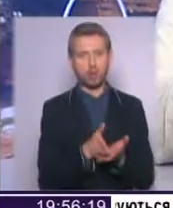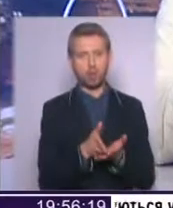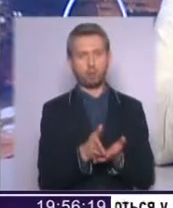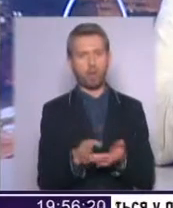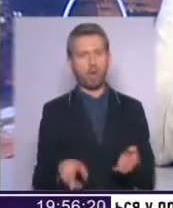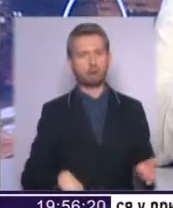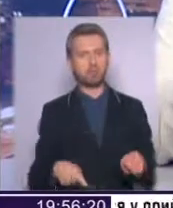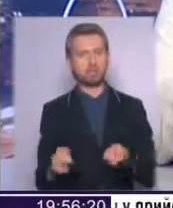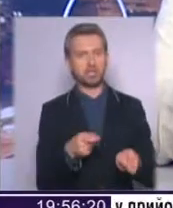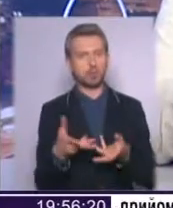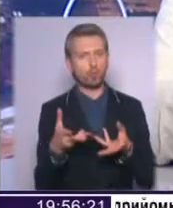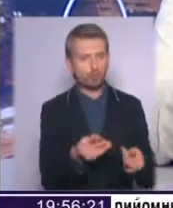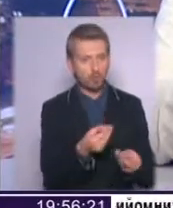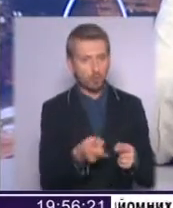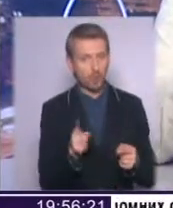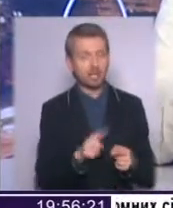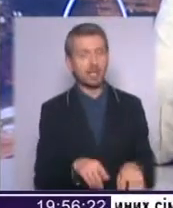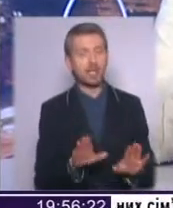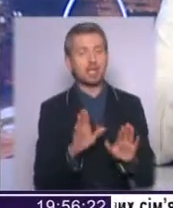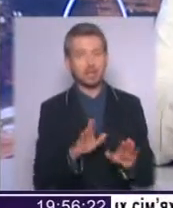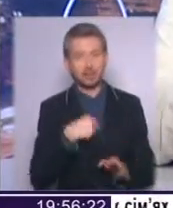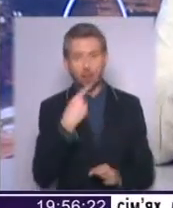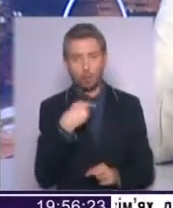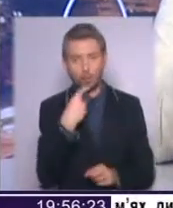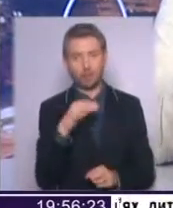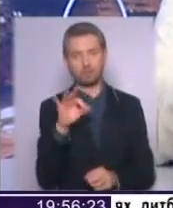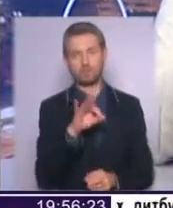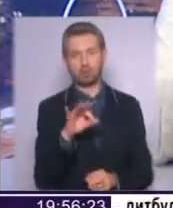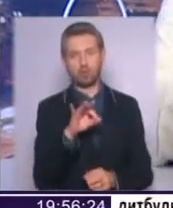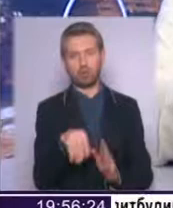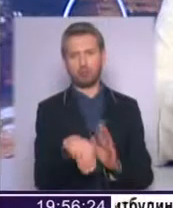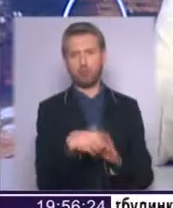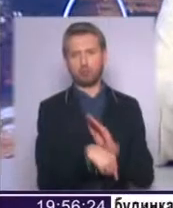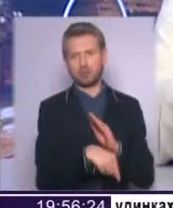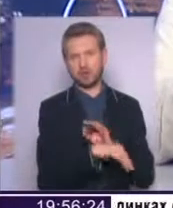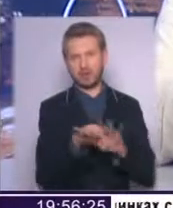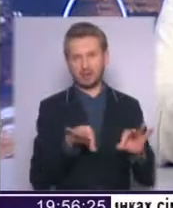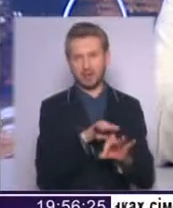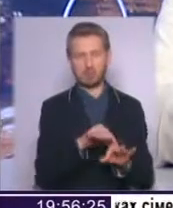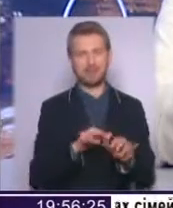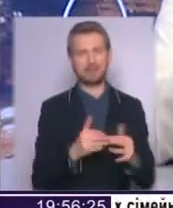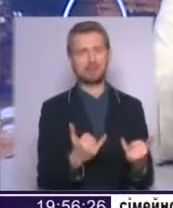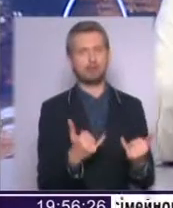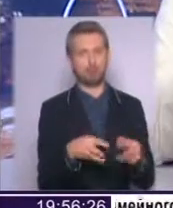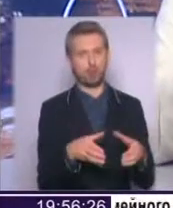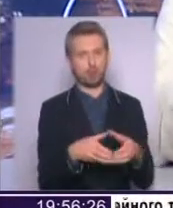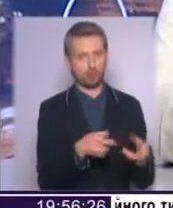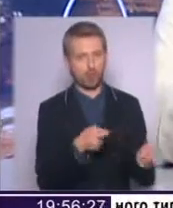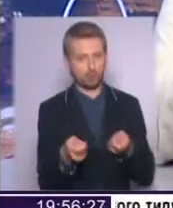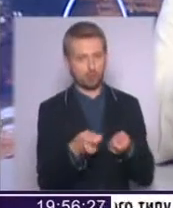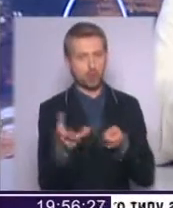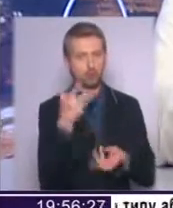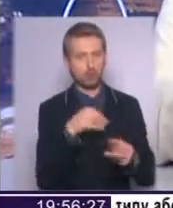адміністративного впливу на неї, то це тільки говорить про корупційні схеми діючого уряду, штучно